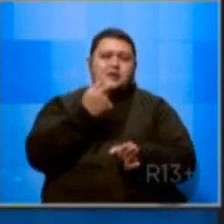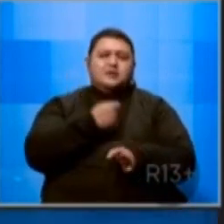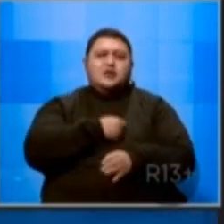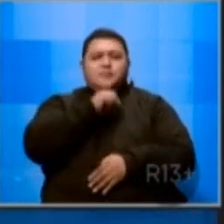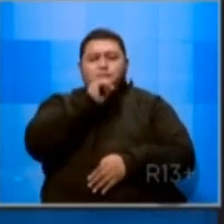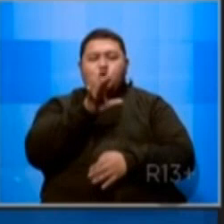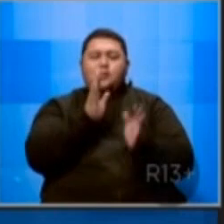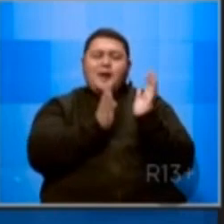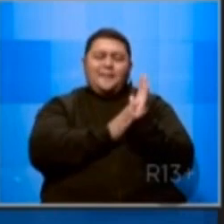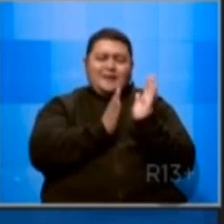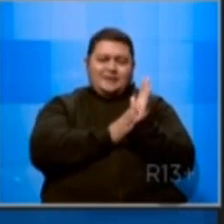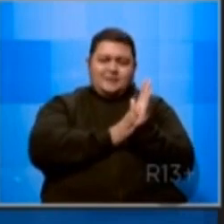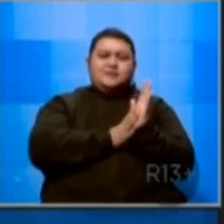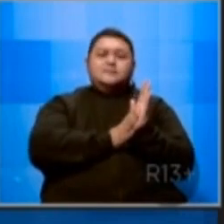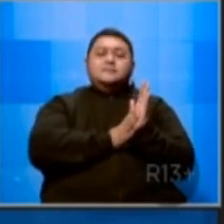mengapresiasi